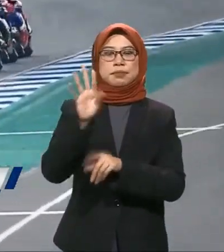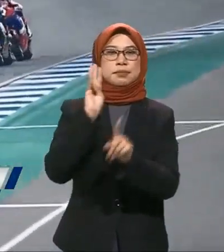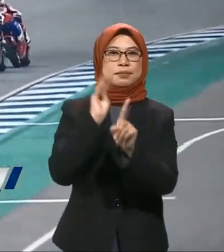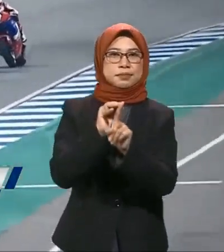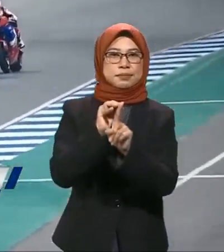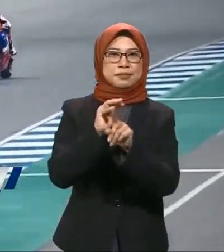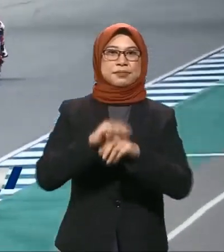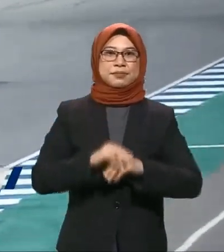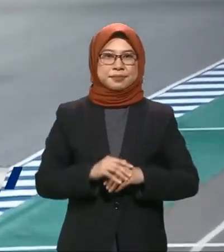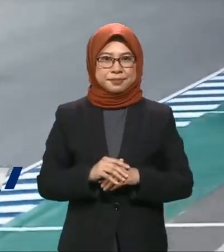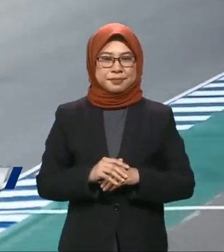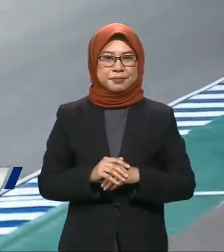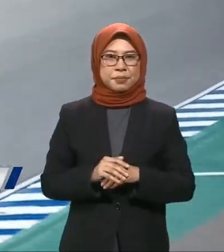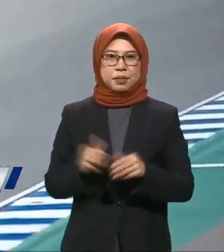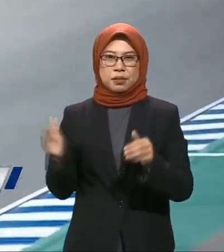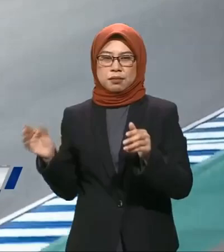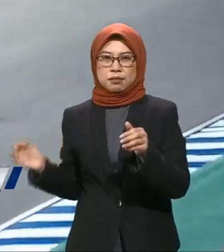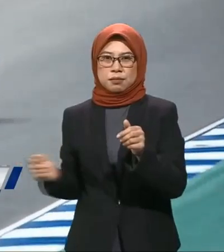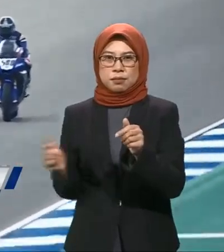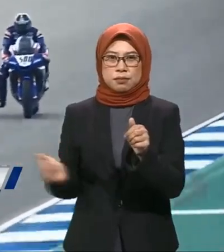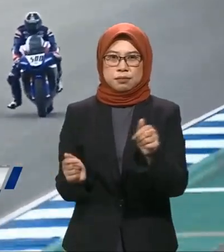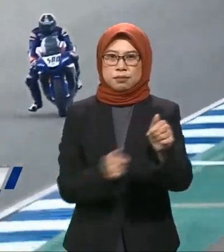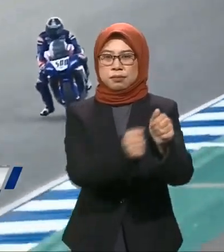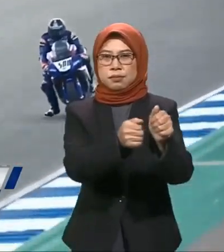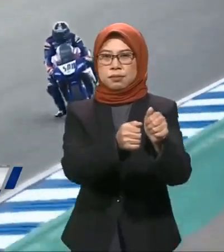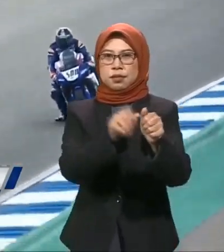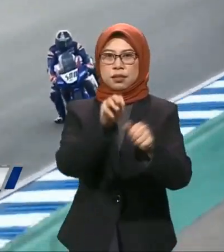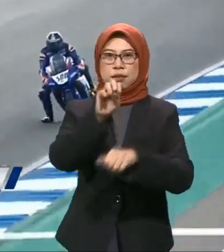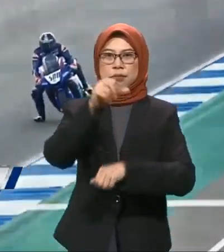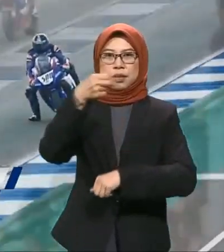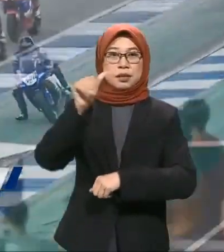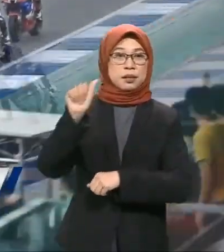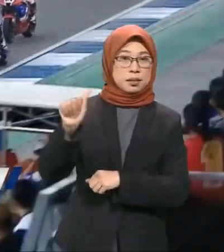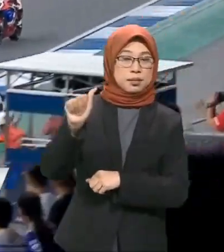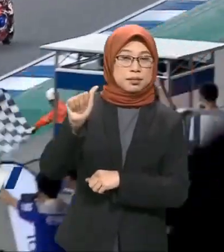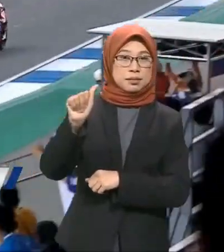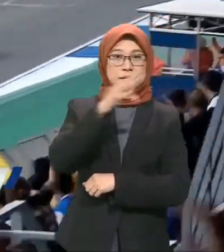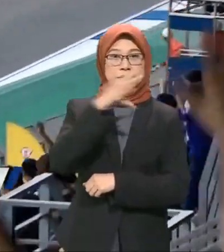mata. Beliau diekor rapat dua pelumba Yamaha, Piwad